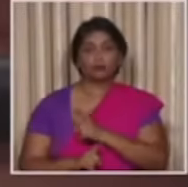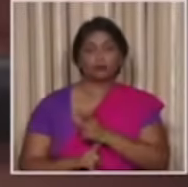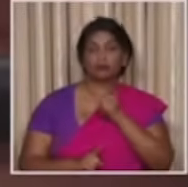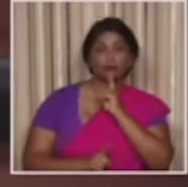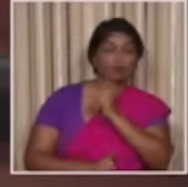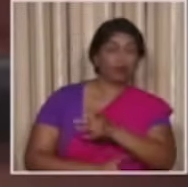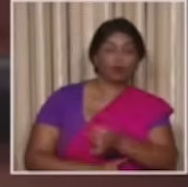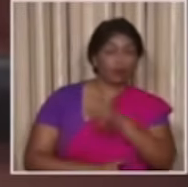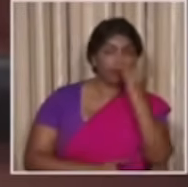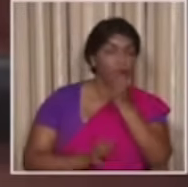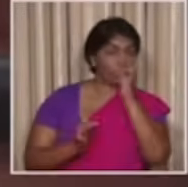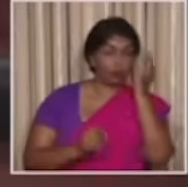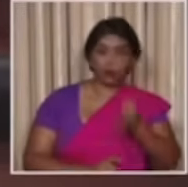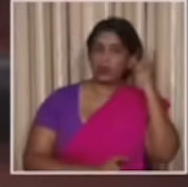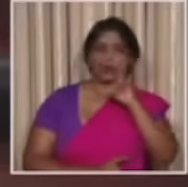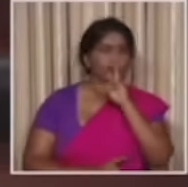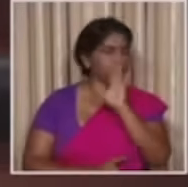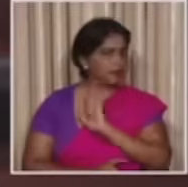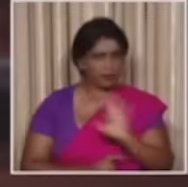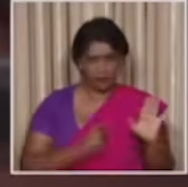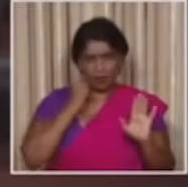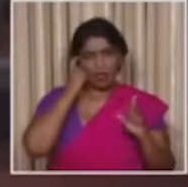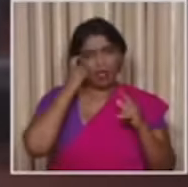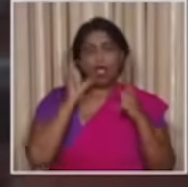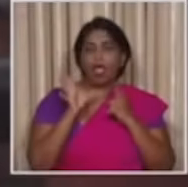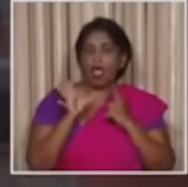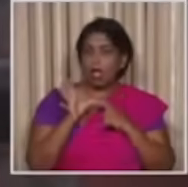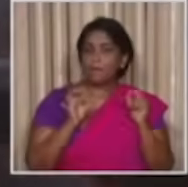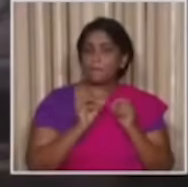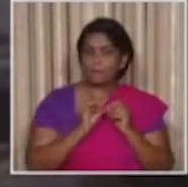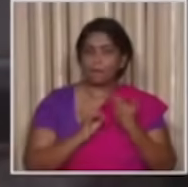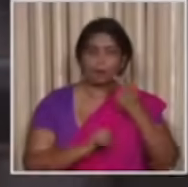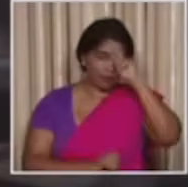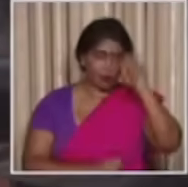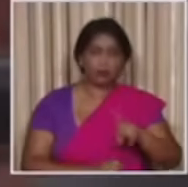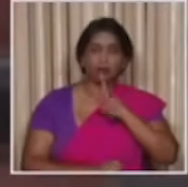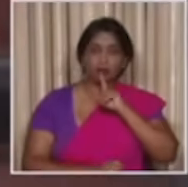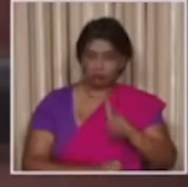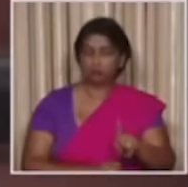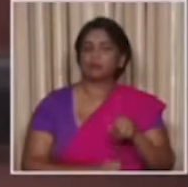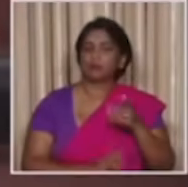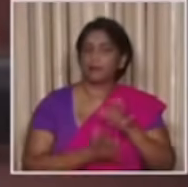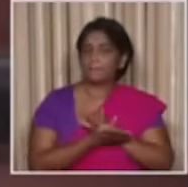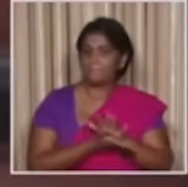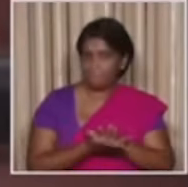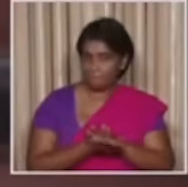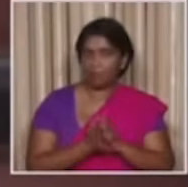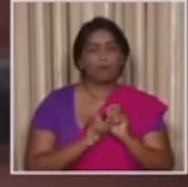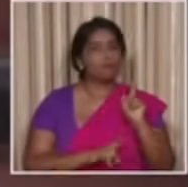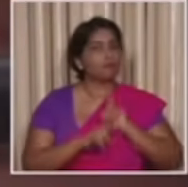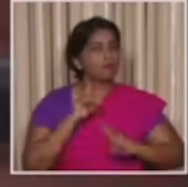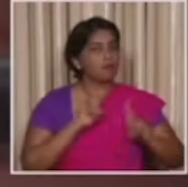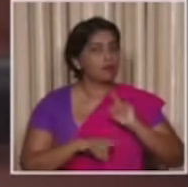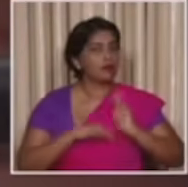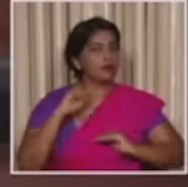ලබා නොදිය යුතුයි කියලා කියන්නේ නැහැ ගරු කතානායකතුමා. අනුර බණ්ඩාරනායක එතුමාගේ තීන්දුව ඉතා පැහැදිලි.